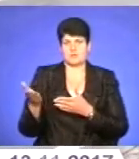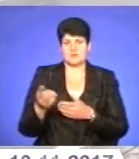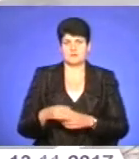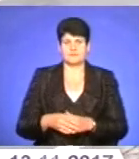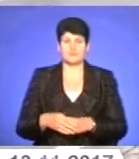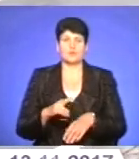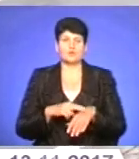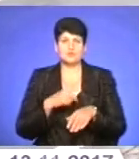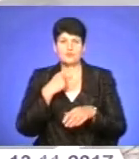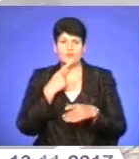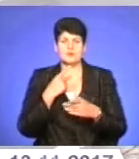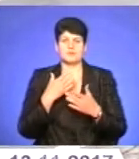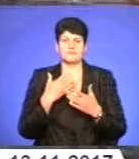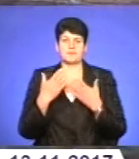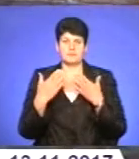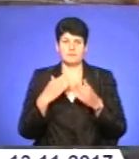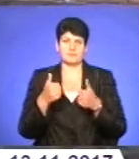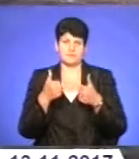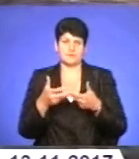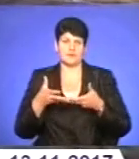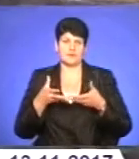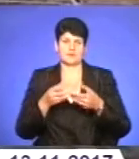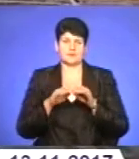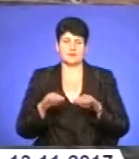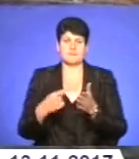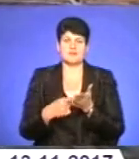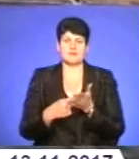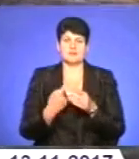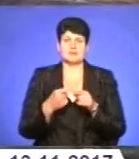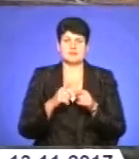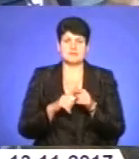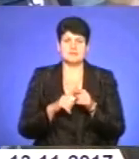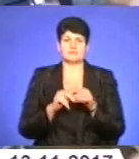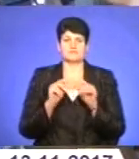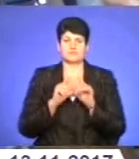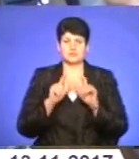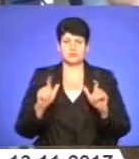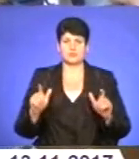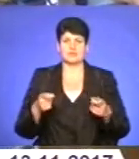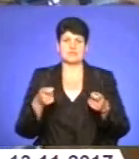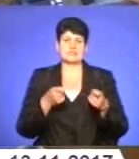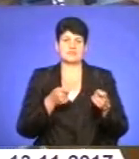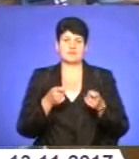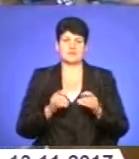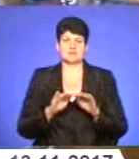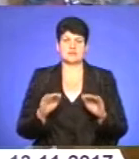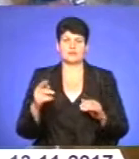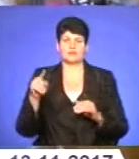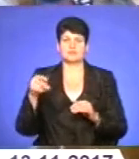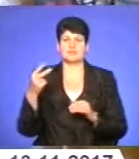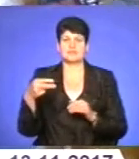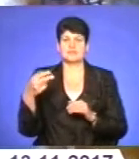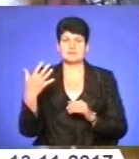поліції кажуть, бесіди позитивно впливають на дітей. Підтверджують це і в дошкільних закладах. Завідувач дитсадка номер 25